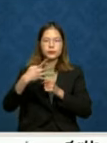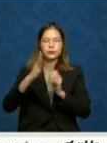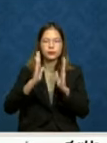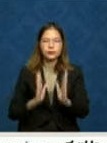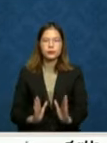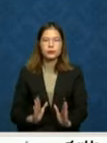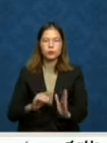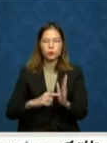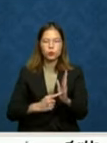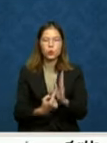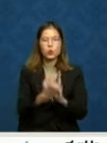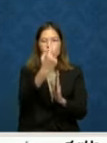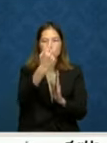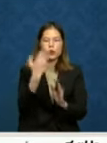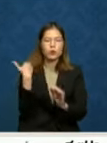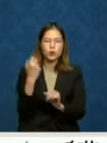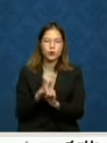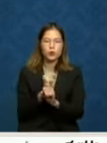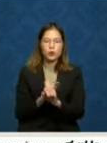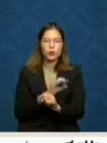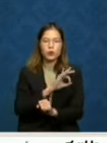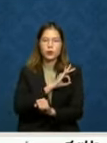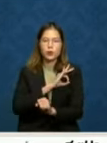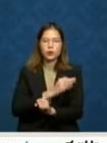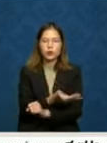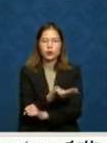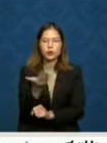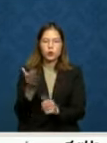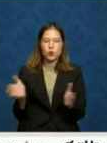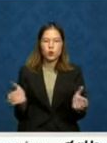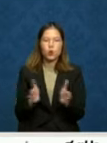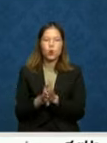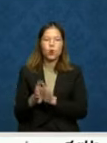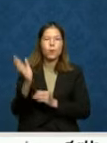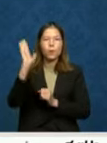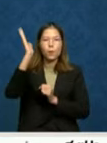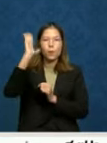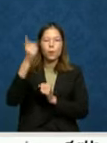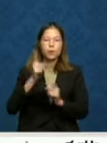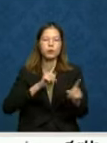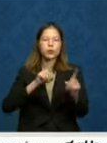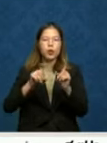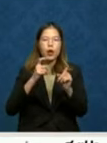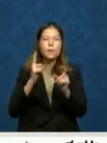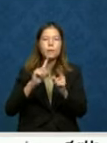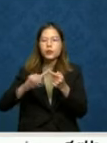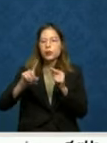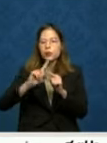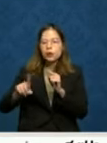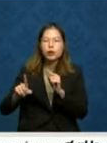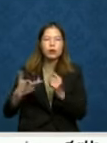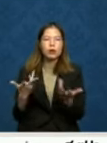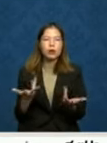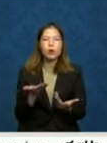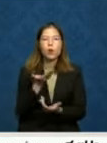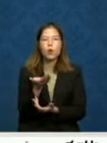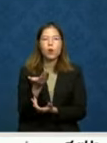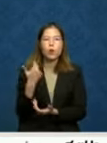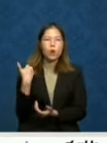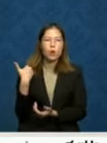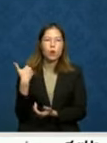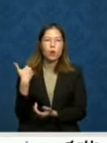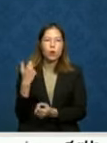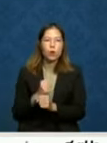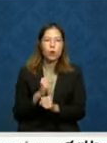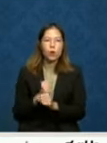นี้ก่อนที่จะให้ท่านสมาชิกได้ร่วมแสดงความเห็นหรือซักถามก็ขออนุญาต